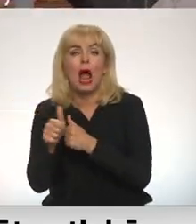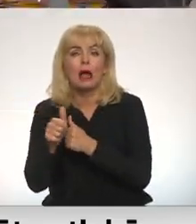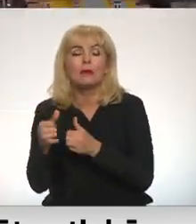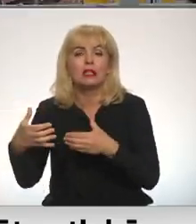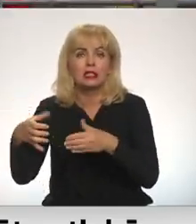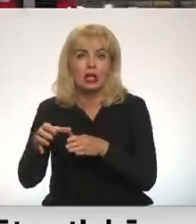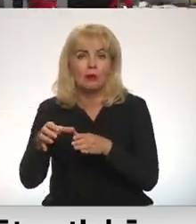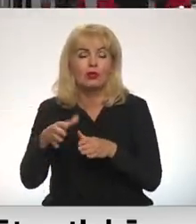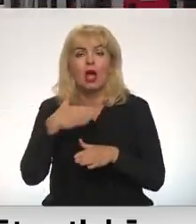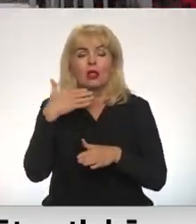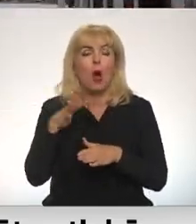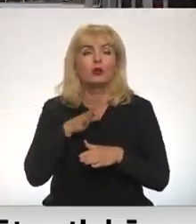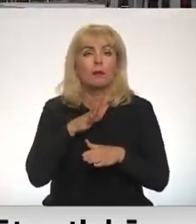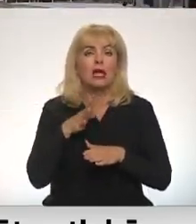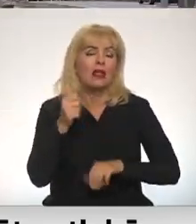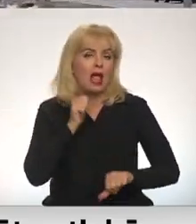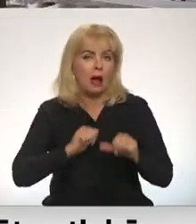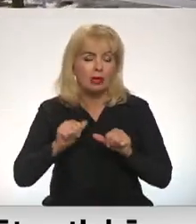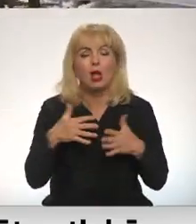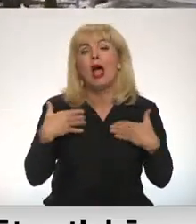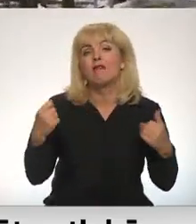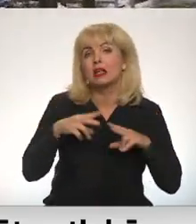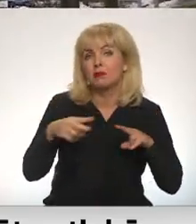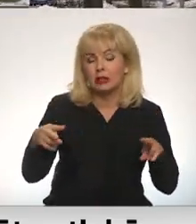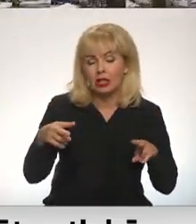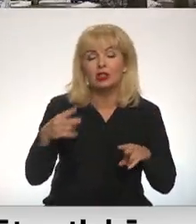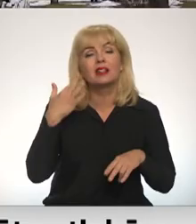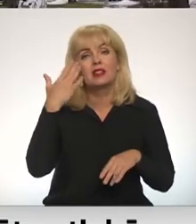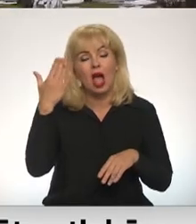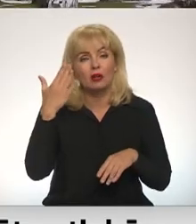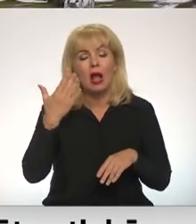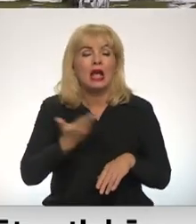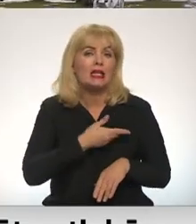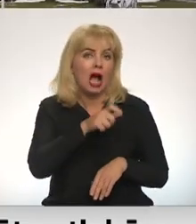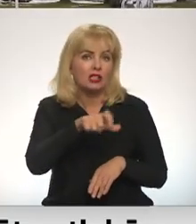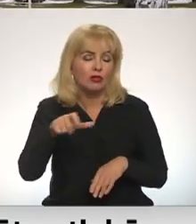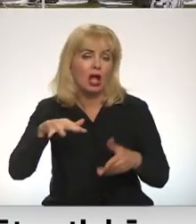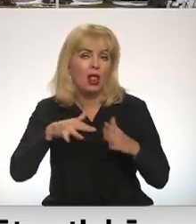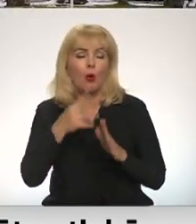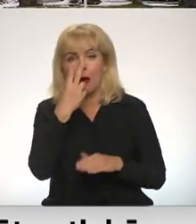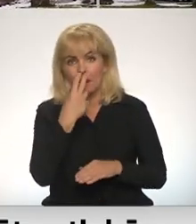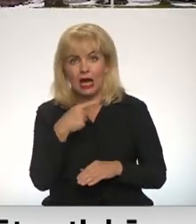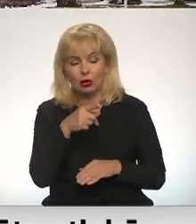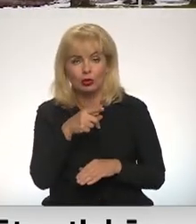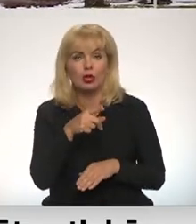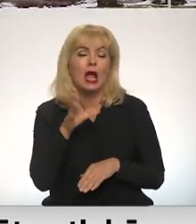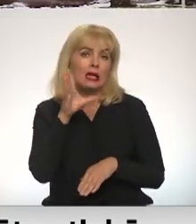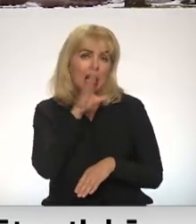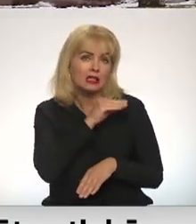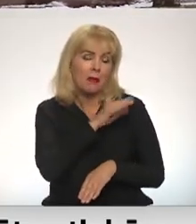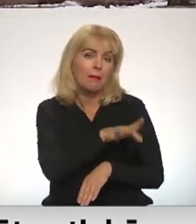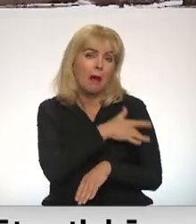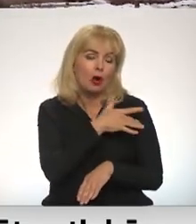bijis daudz neapmierināto. Veselības ministrija cer, ka iedzīvotāji laukos vairāk pieradīs pie iespējām pakalpojumus